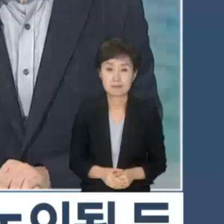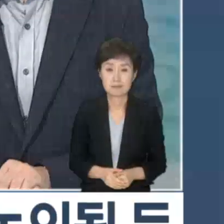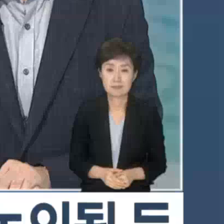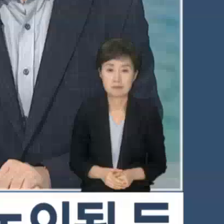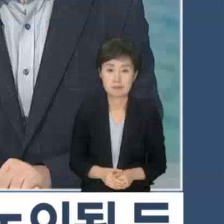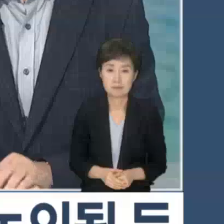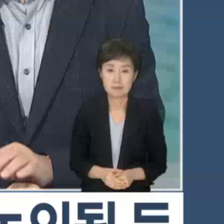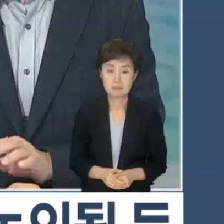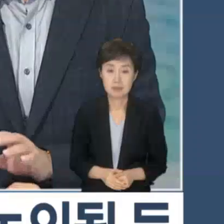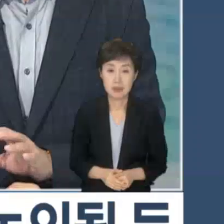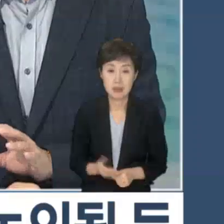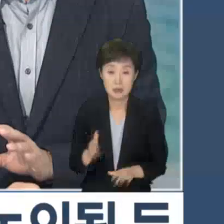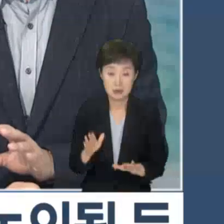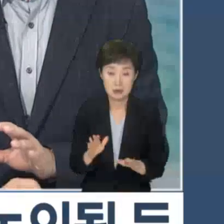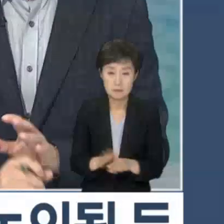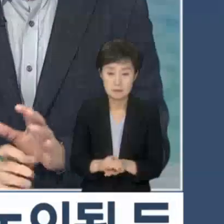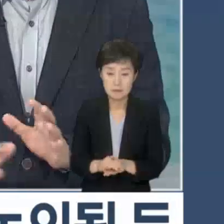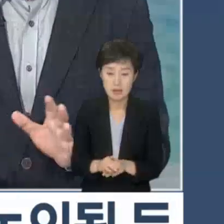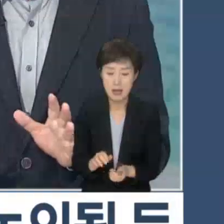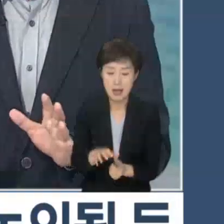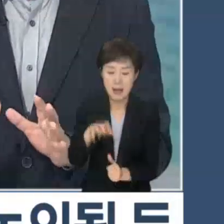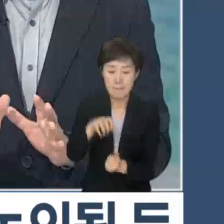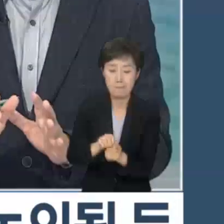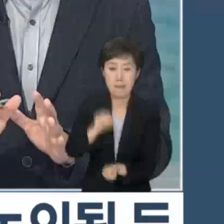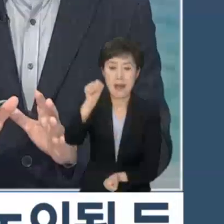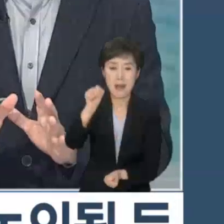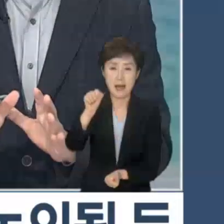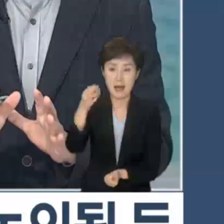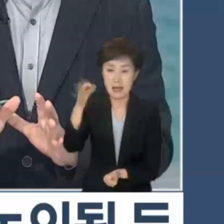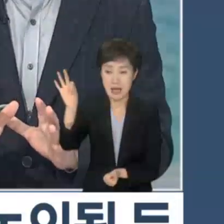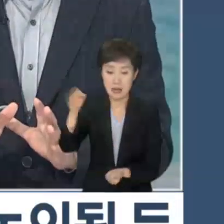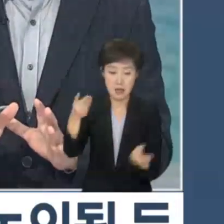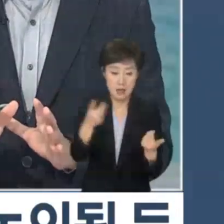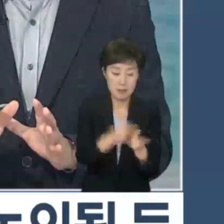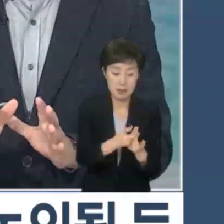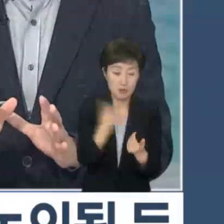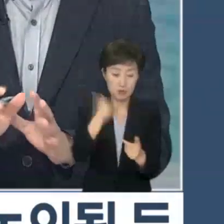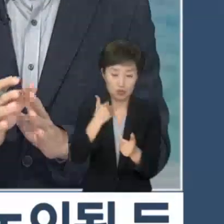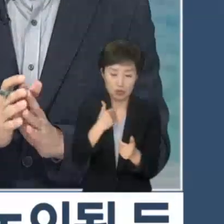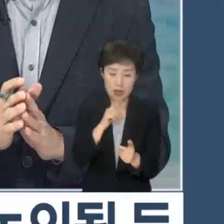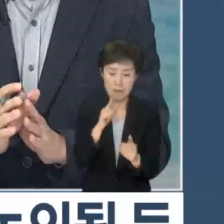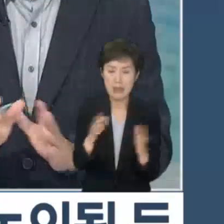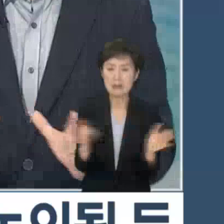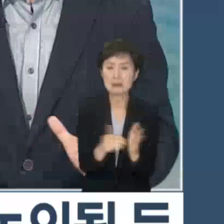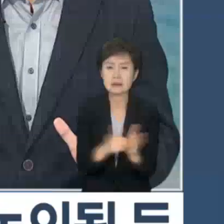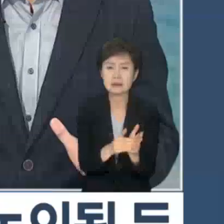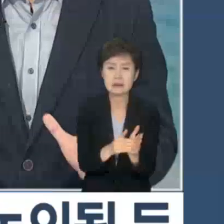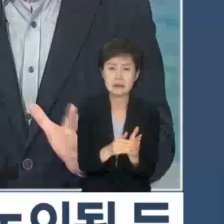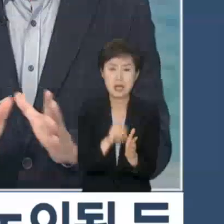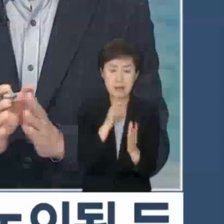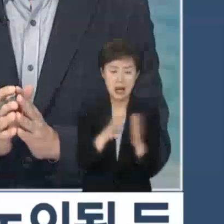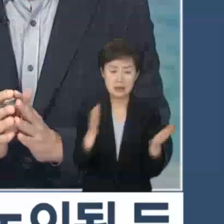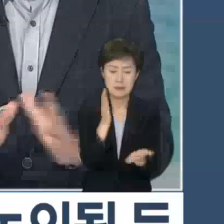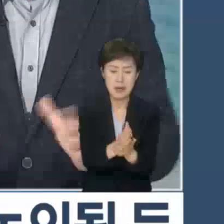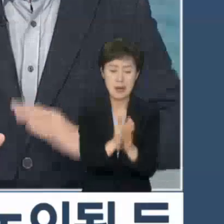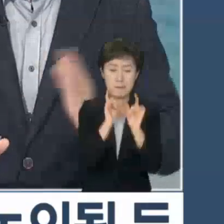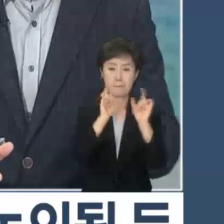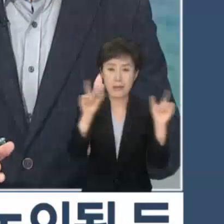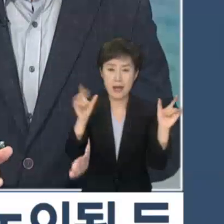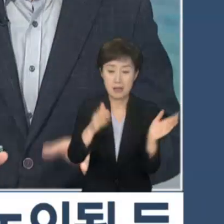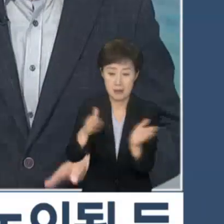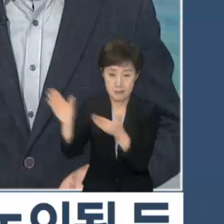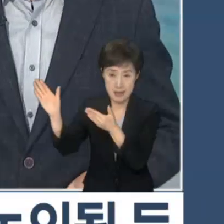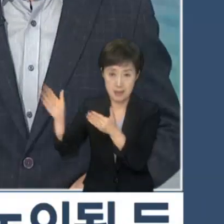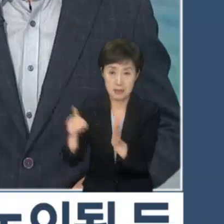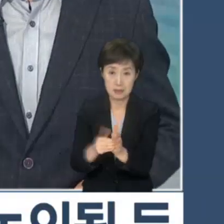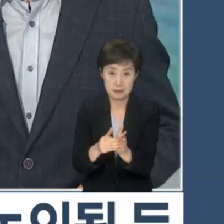이제 가결파, 부결파 이런 갈등 문제는 이미 왈구왈구 하지 맙시다라고 정리를 했기 때문에 그거는 이제 선이